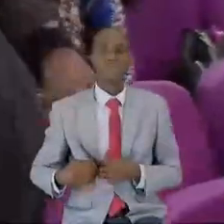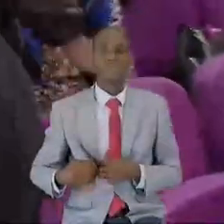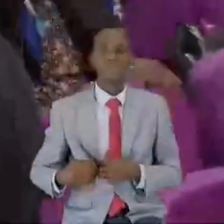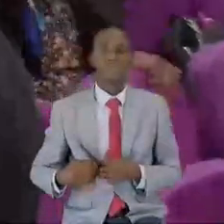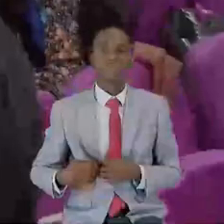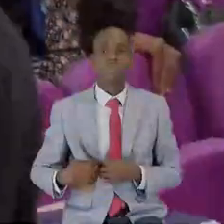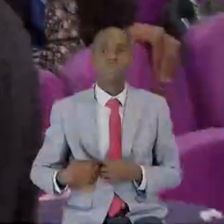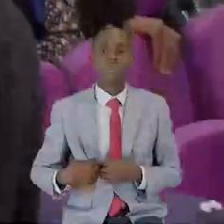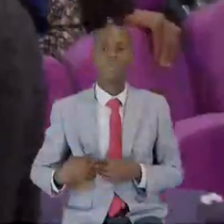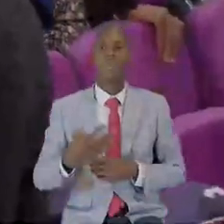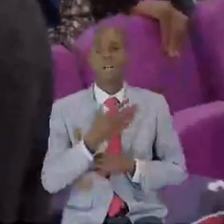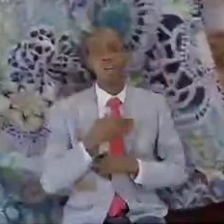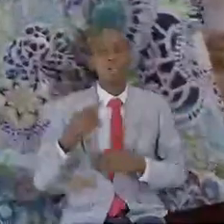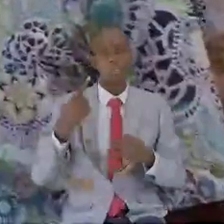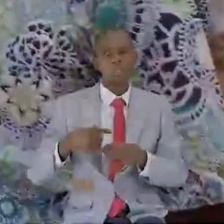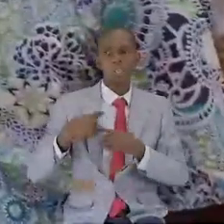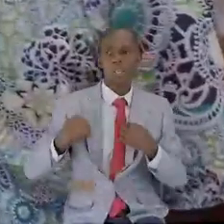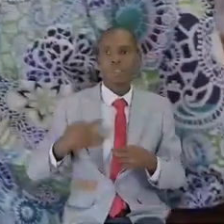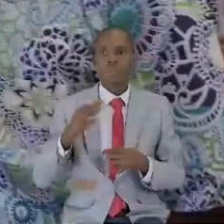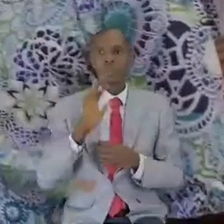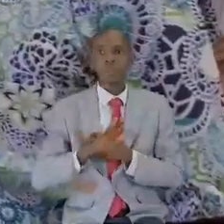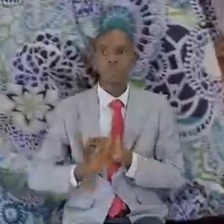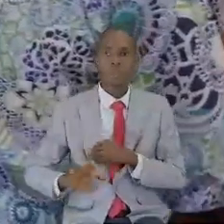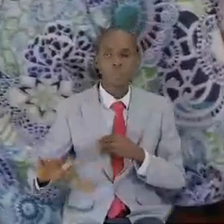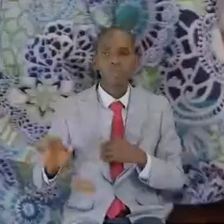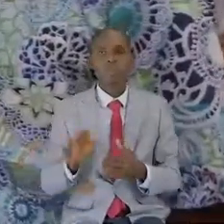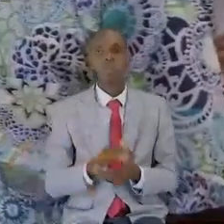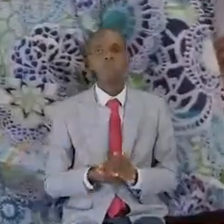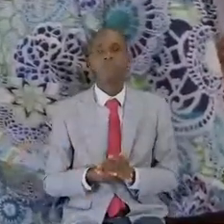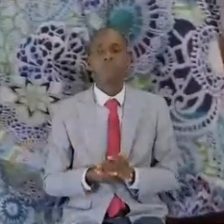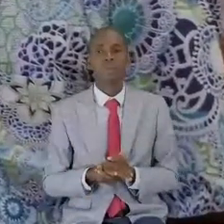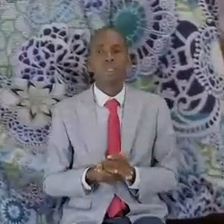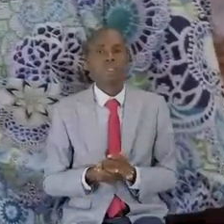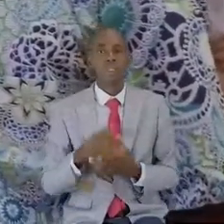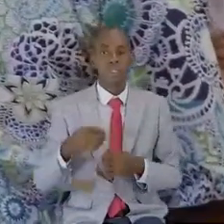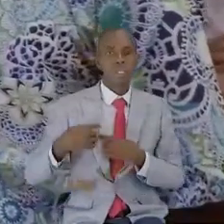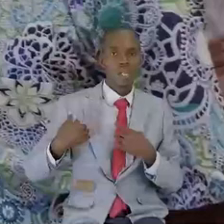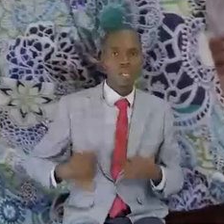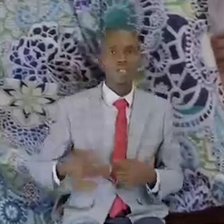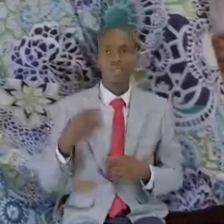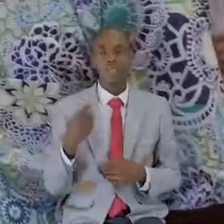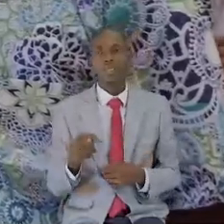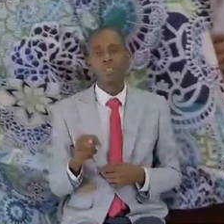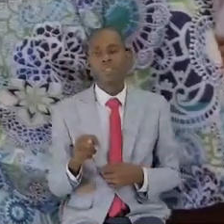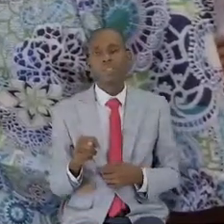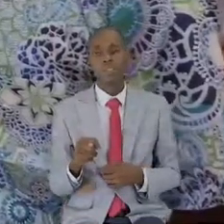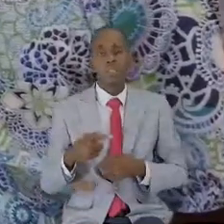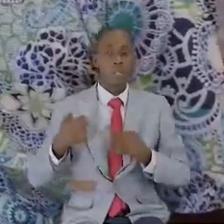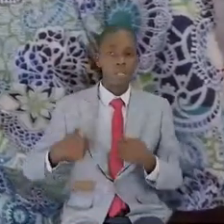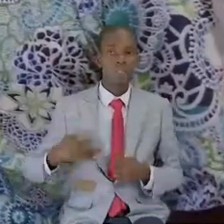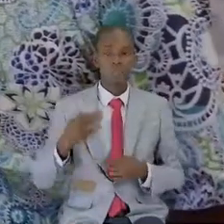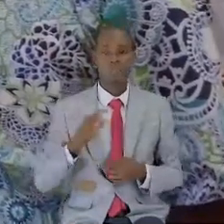et le cœur de ta postérité, tes enfants, le cœur de ta postérité, tes